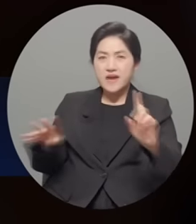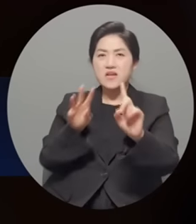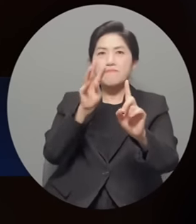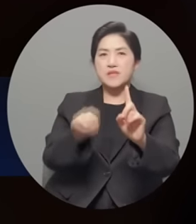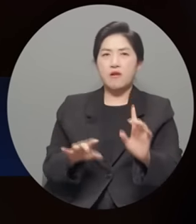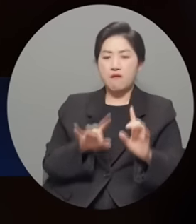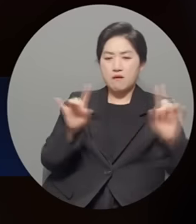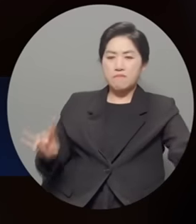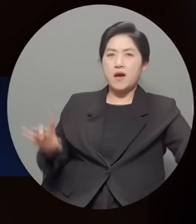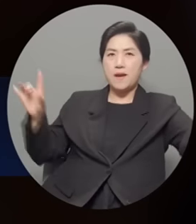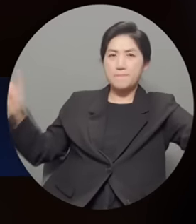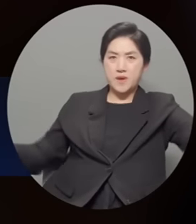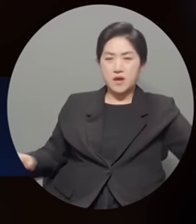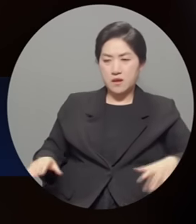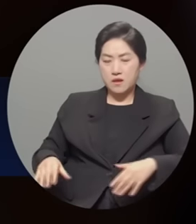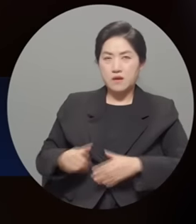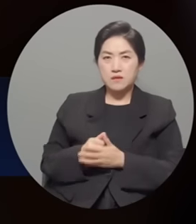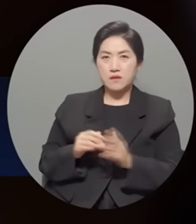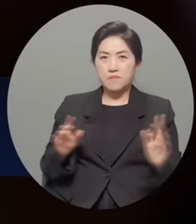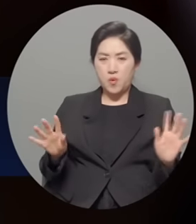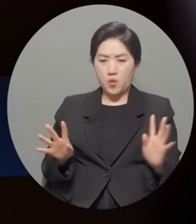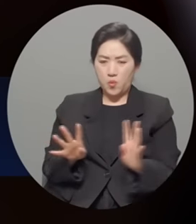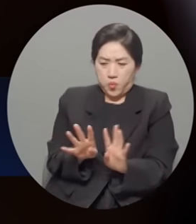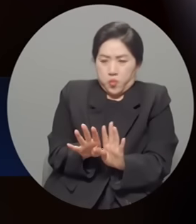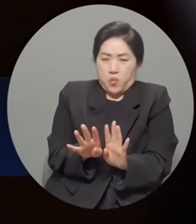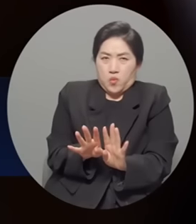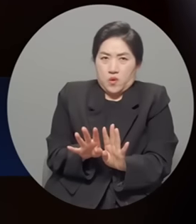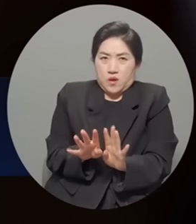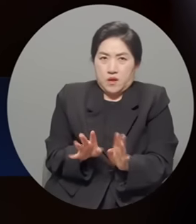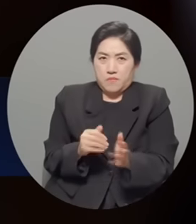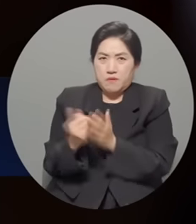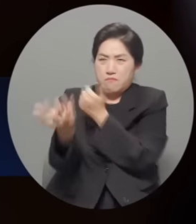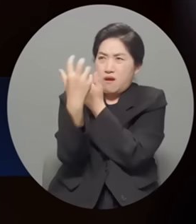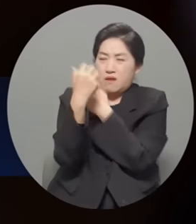너무 몰려 있으면은 계속